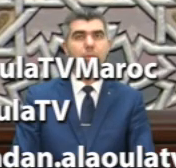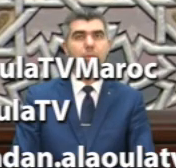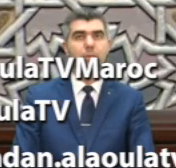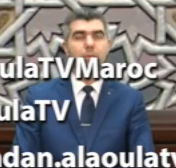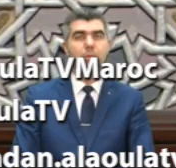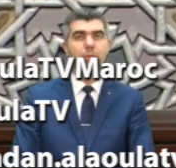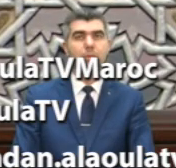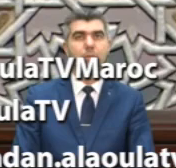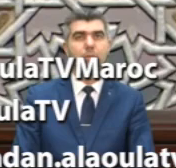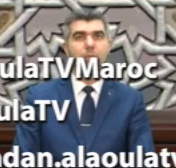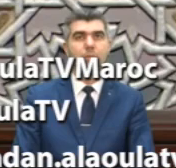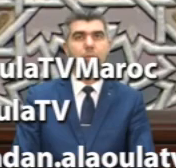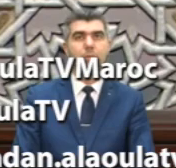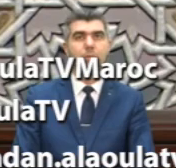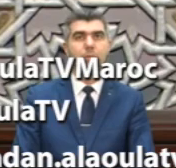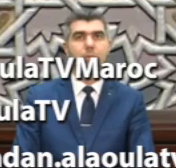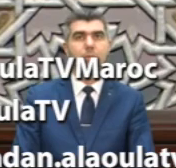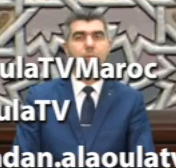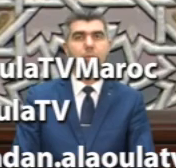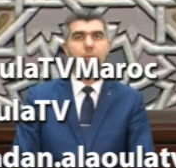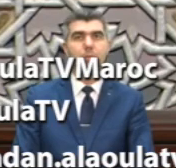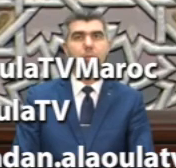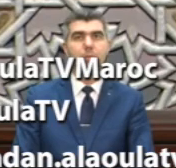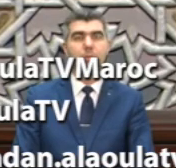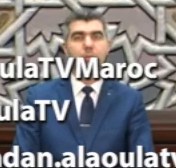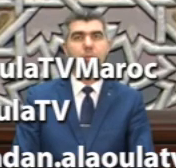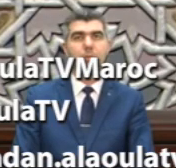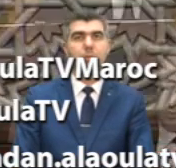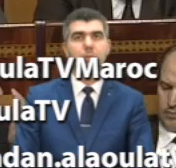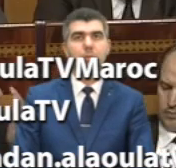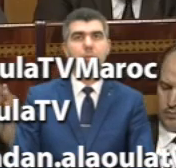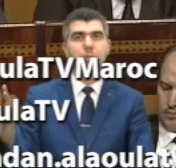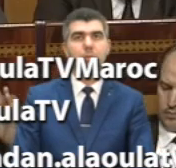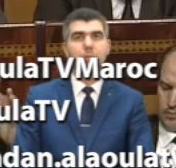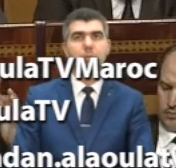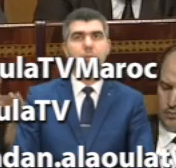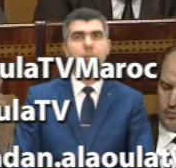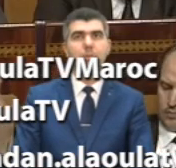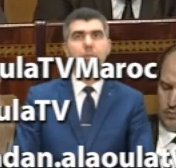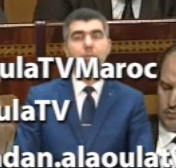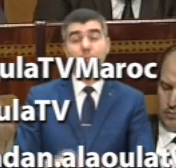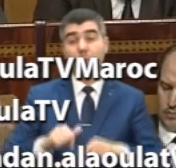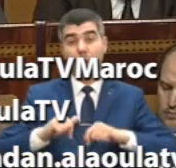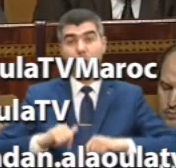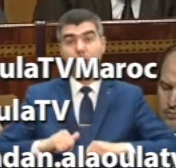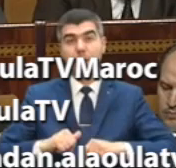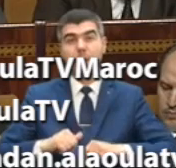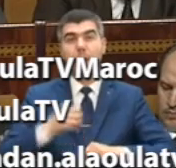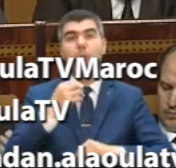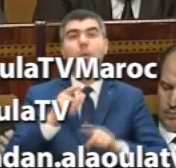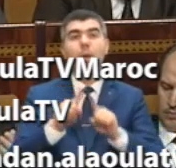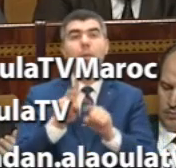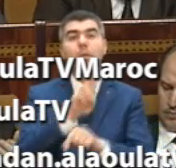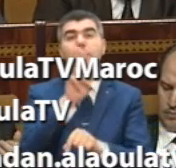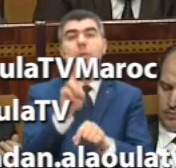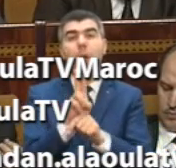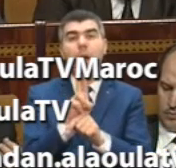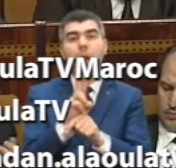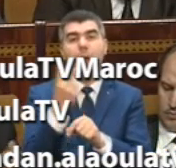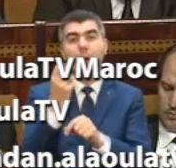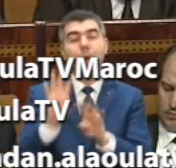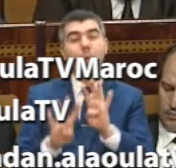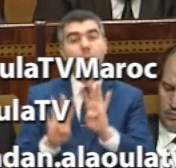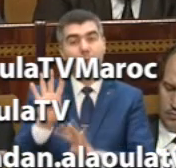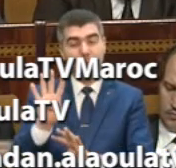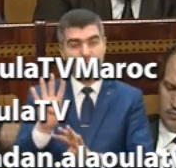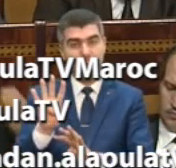التعقيب والتعقيب هو الأول. التعقيب الأول. تفضل تفضل. سيدي الوزير، السؤال ديالي كان على اتفاقية ديال 2014 ماشي